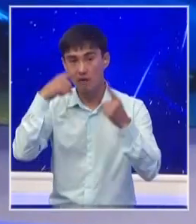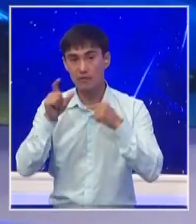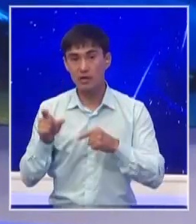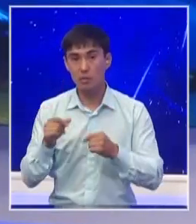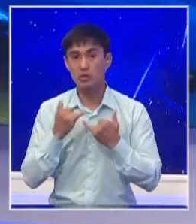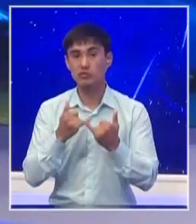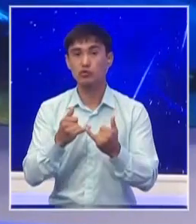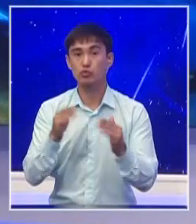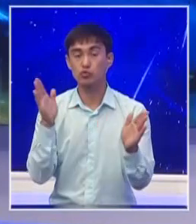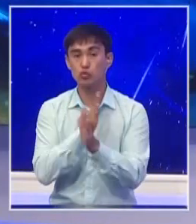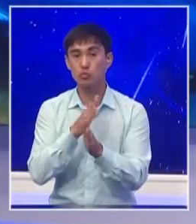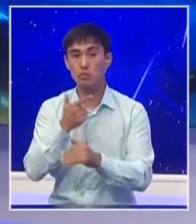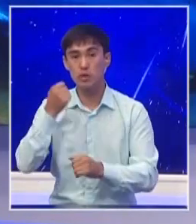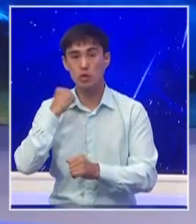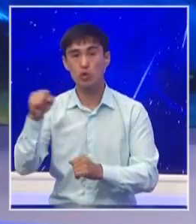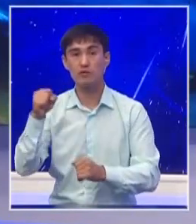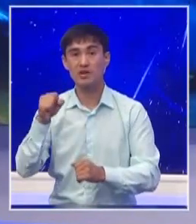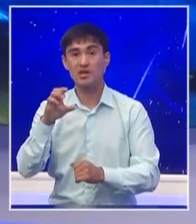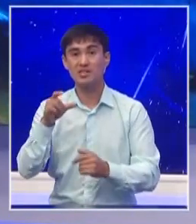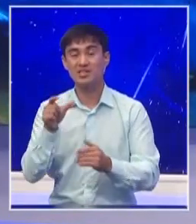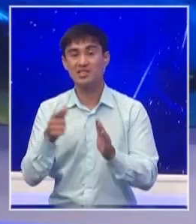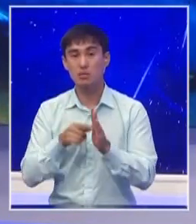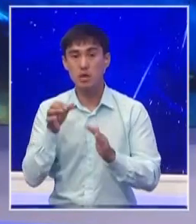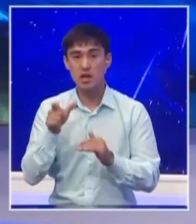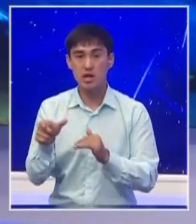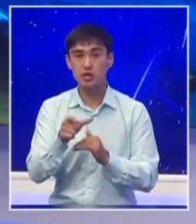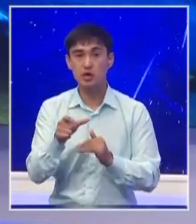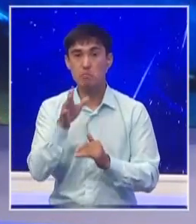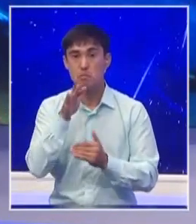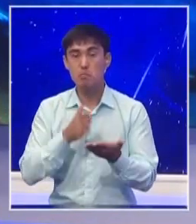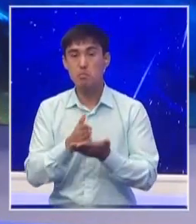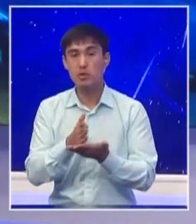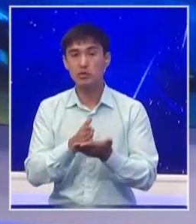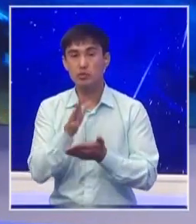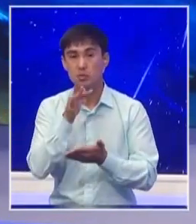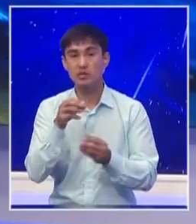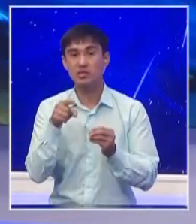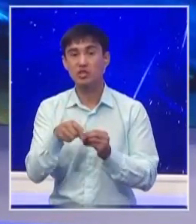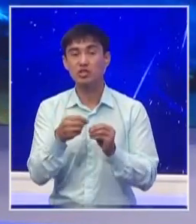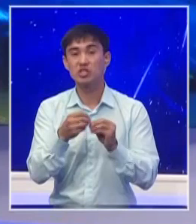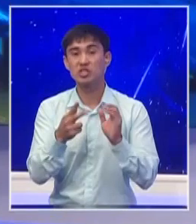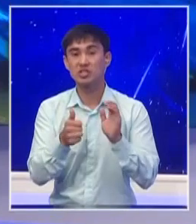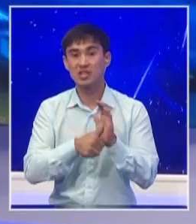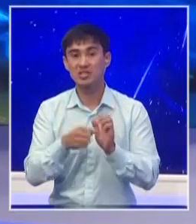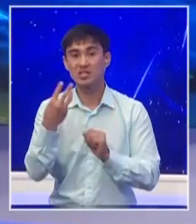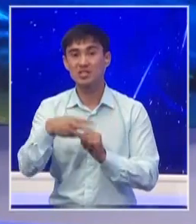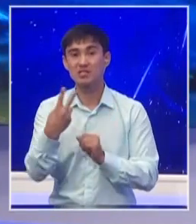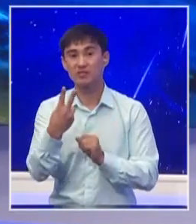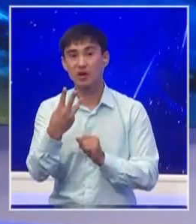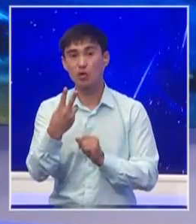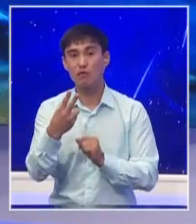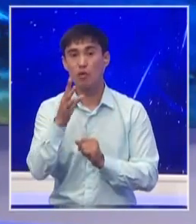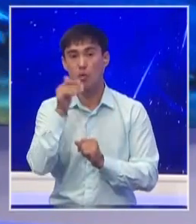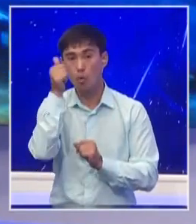героев Семиречья, выступивших против политической системы в период с 1916 по 1932 годы